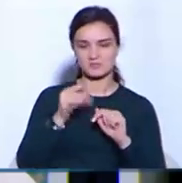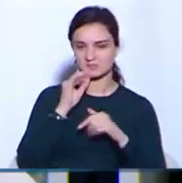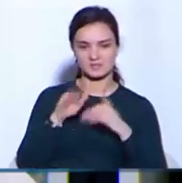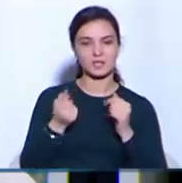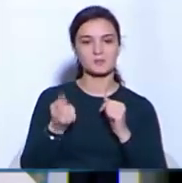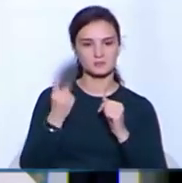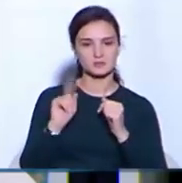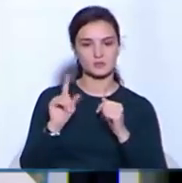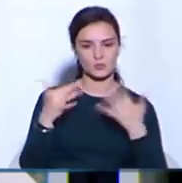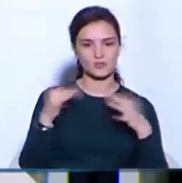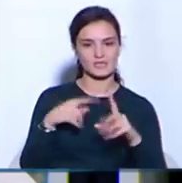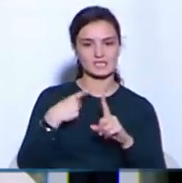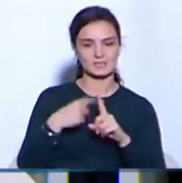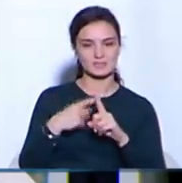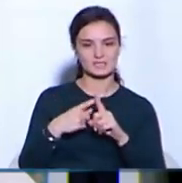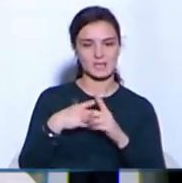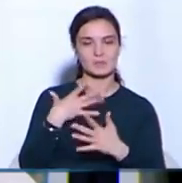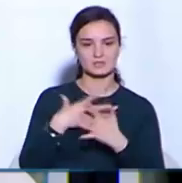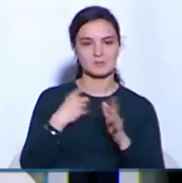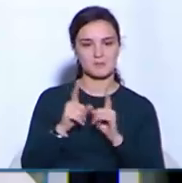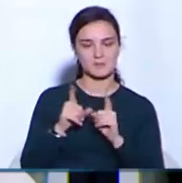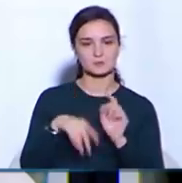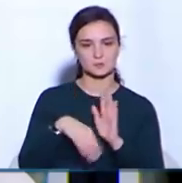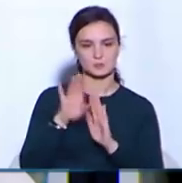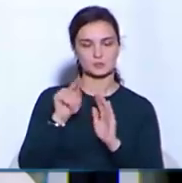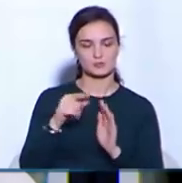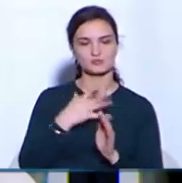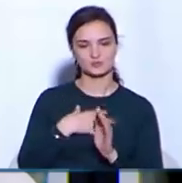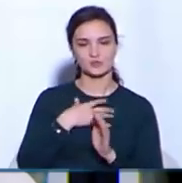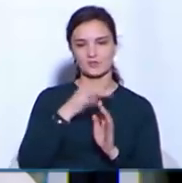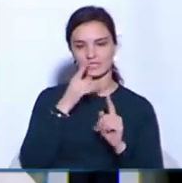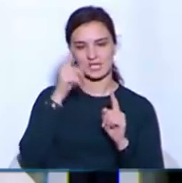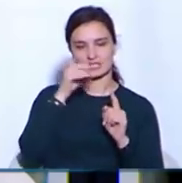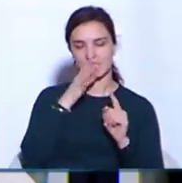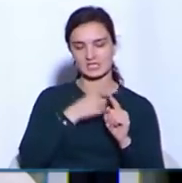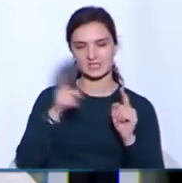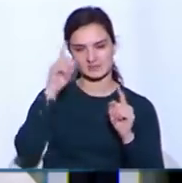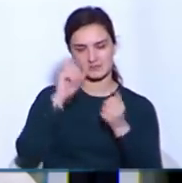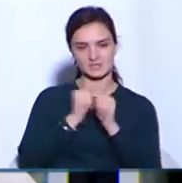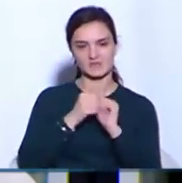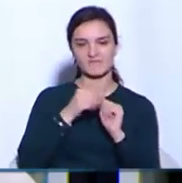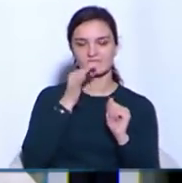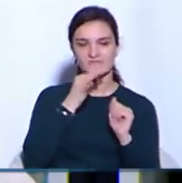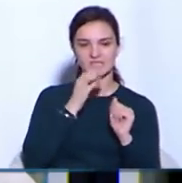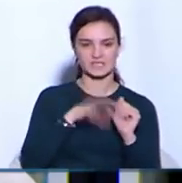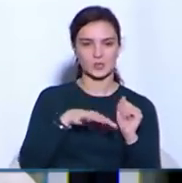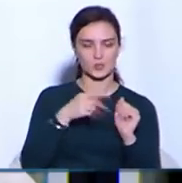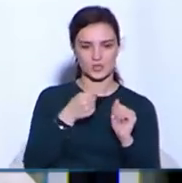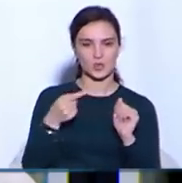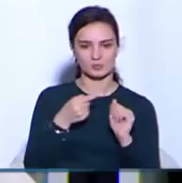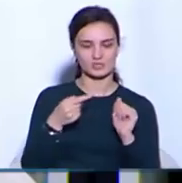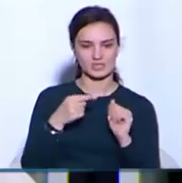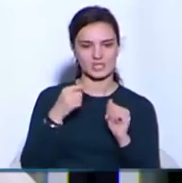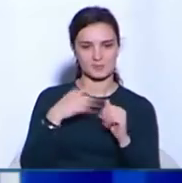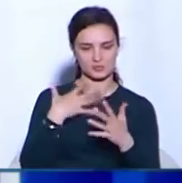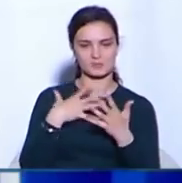მერე აღმოჩნდა, რომ უკვე დადებითი ემოციები მაინც უფრო განმსაზღვრელია ხანგრძლივი მეხსიერებისთვის, ვიდრე უარყოფითი ემოციები. თუმცა